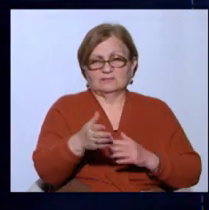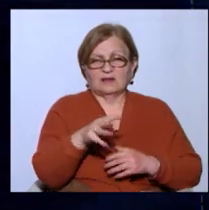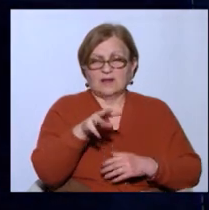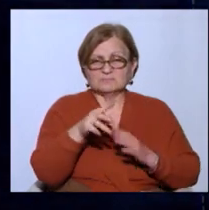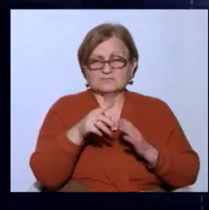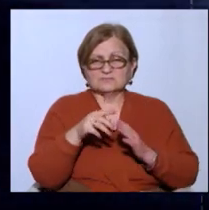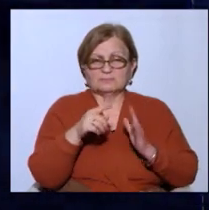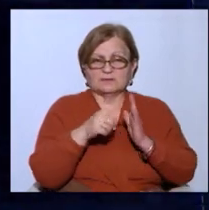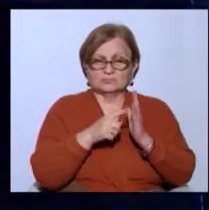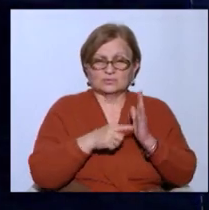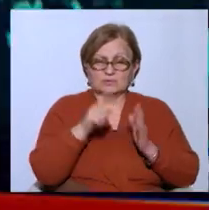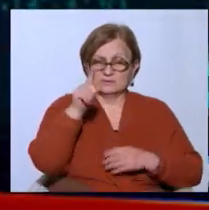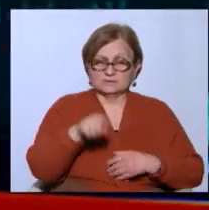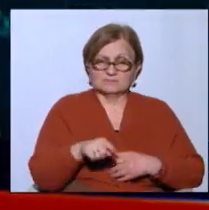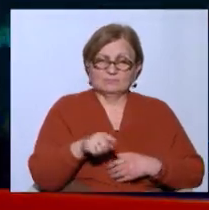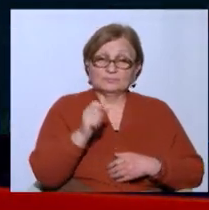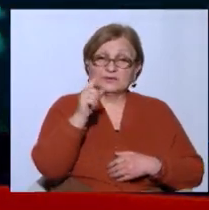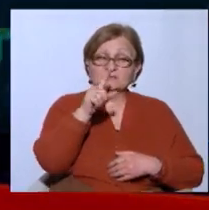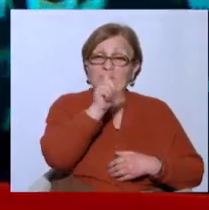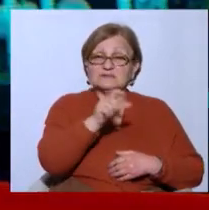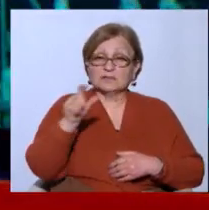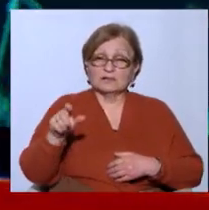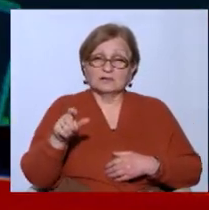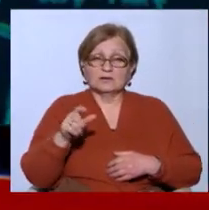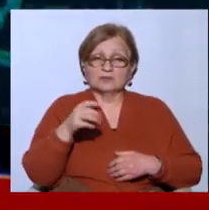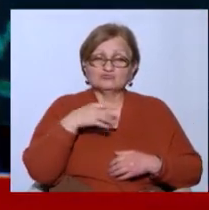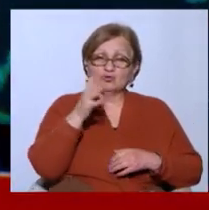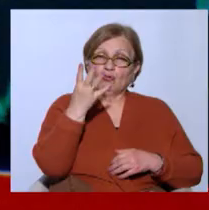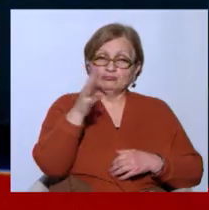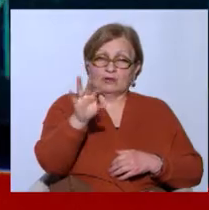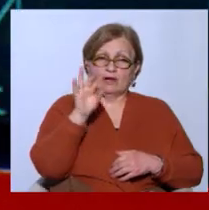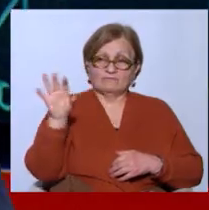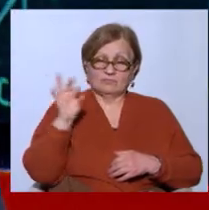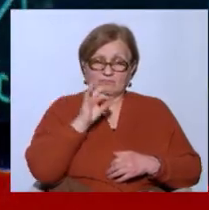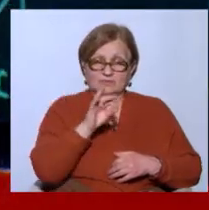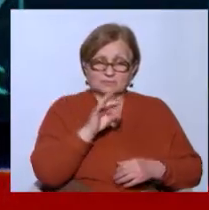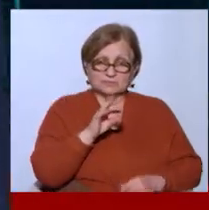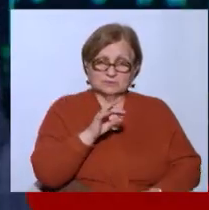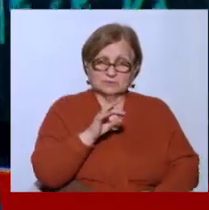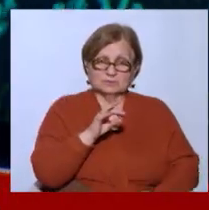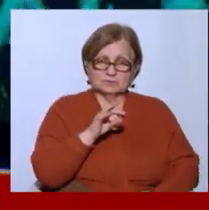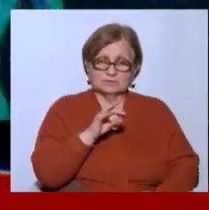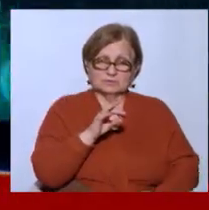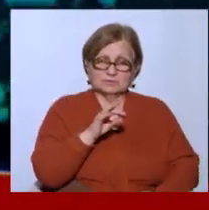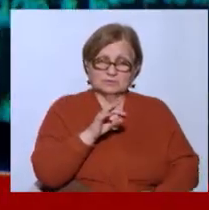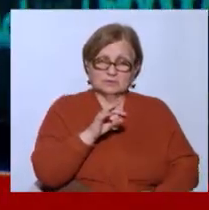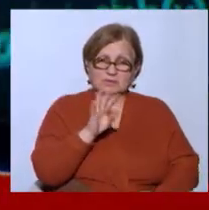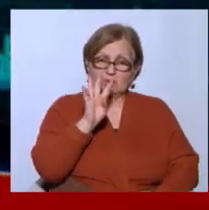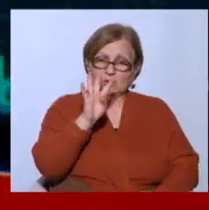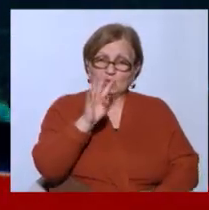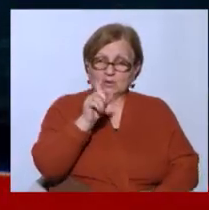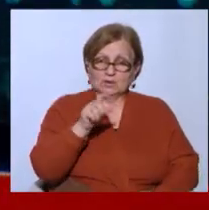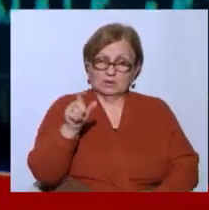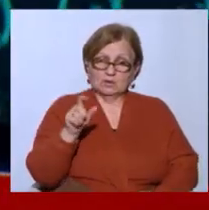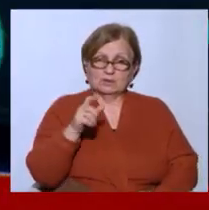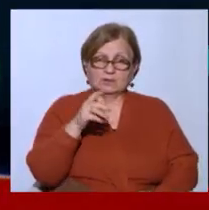გვინდა სიტყვაზე აი რა ვიცი 11 ადამიანიდან 4 შევარჩიოთ და ეს 4 ადამიანი